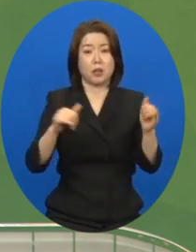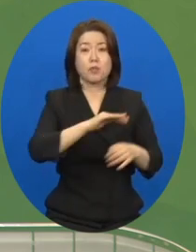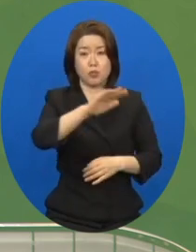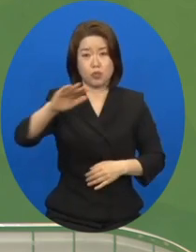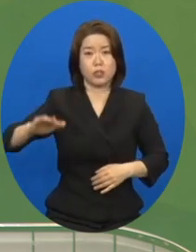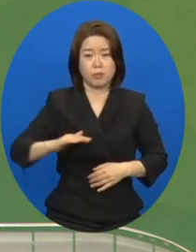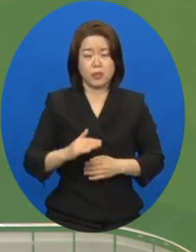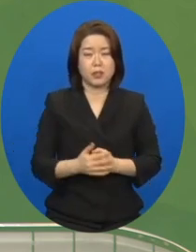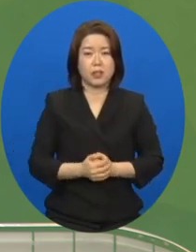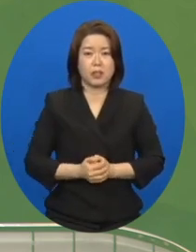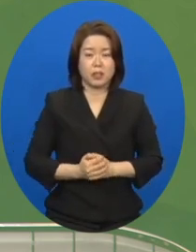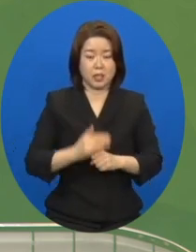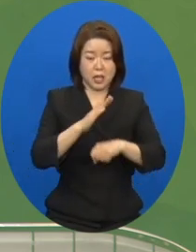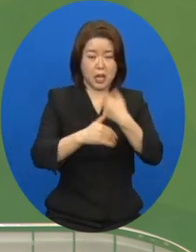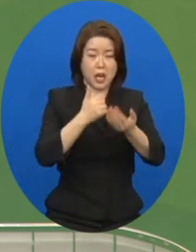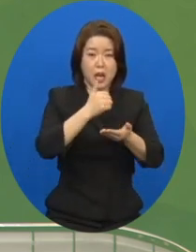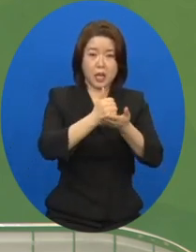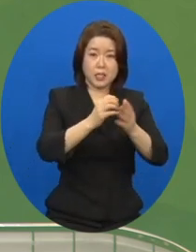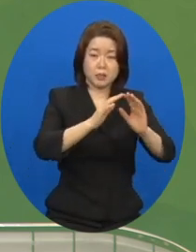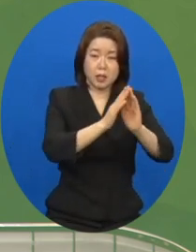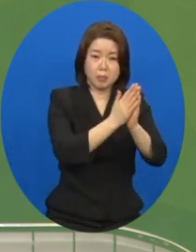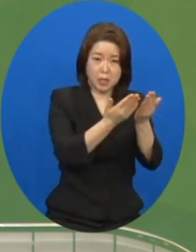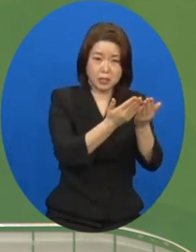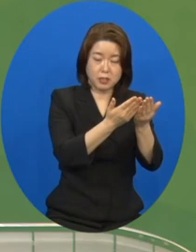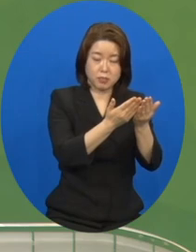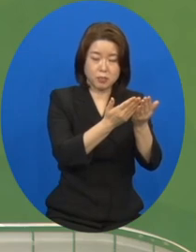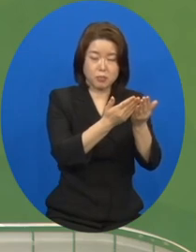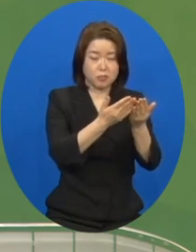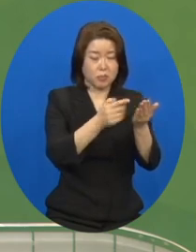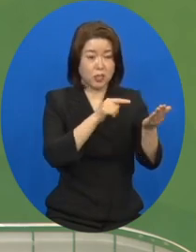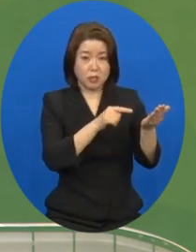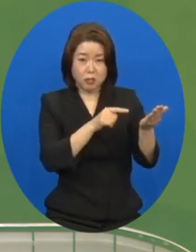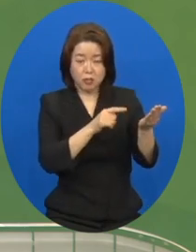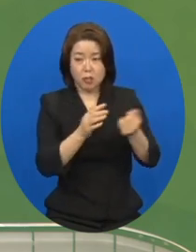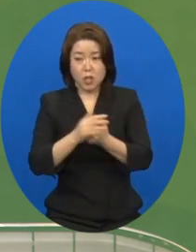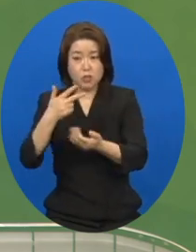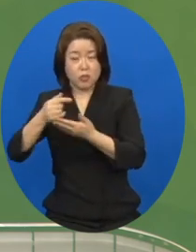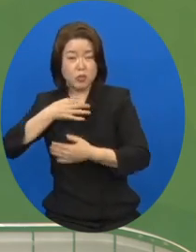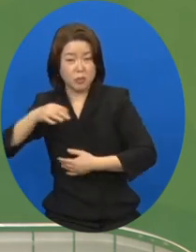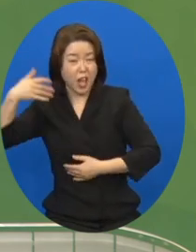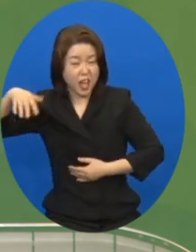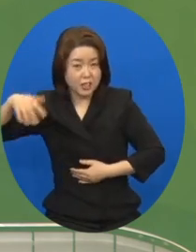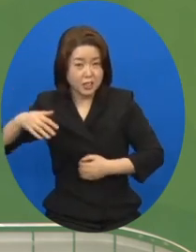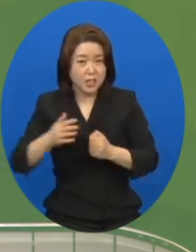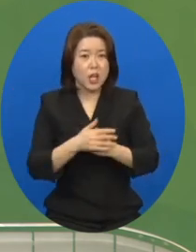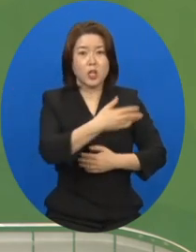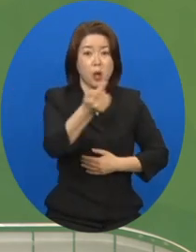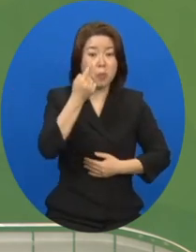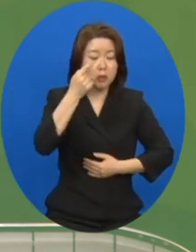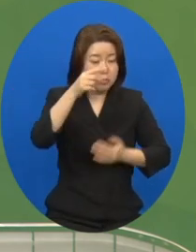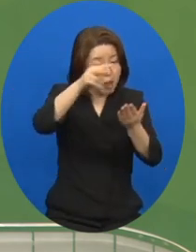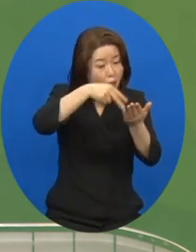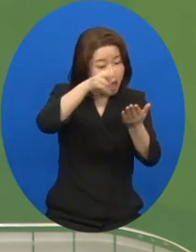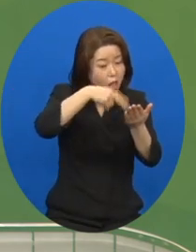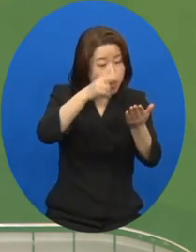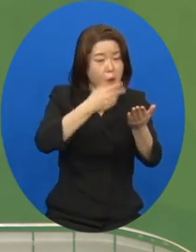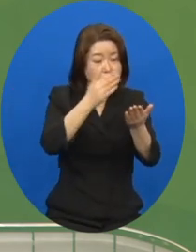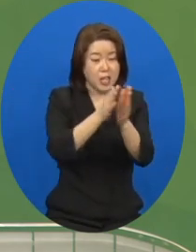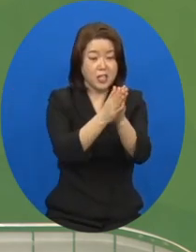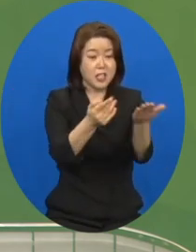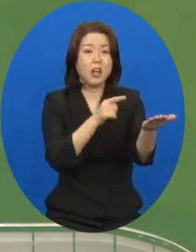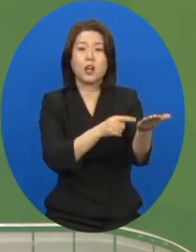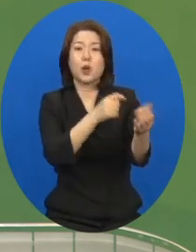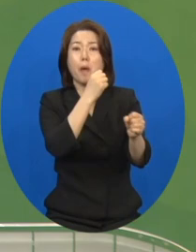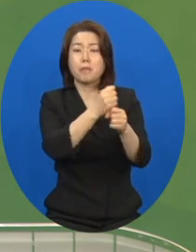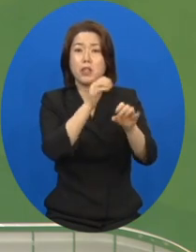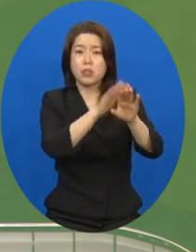하나님의 말씀, 주님의 음성을 못 들었다고요? 아, 여러분의 눈으로 분명히 읽을 수 있는 하나님의 말씀이 이렇게 책으로